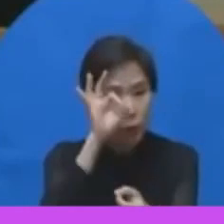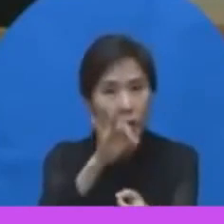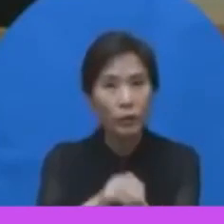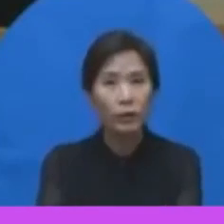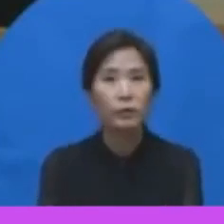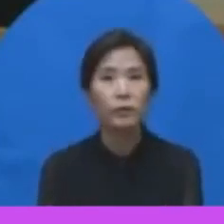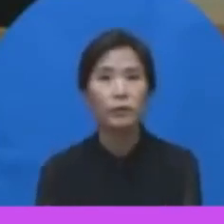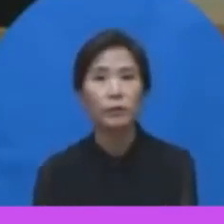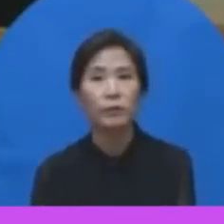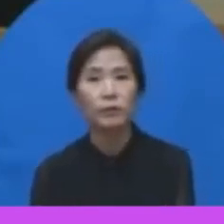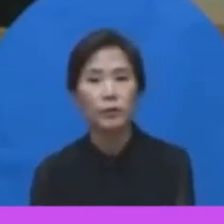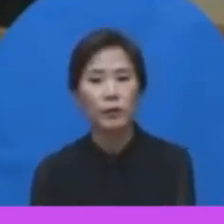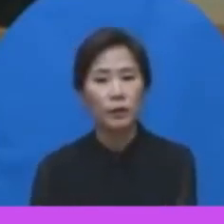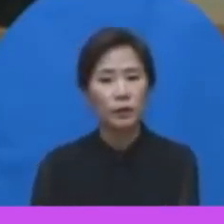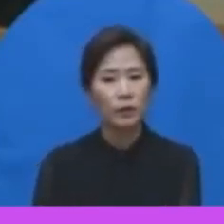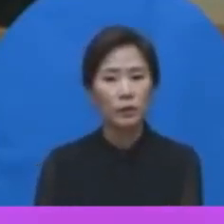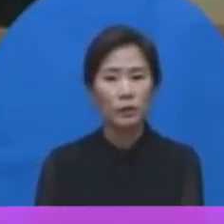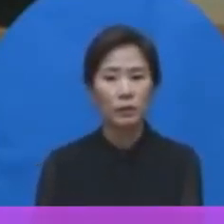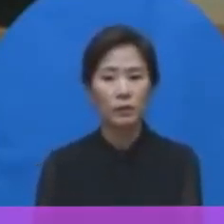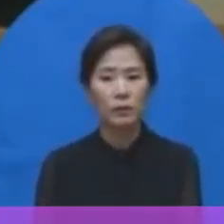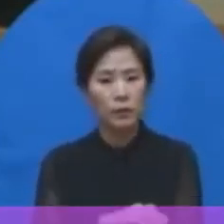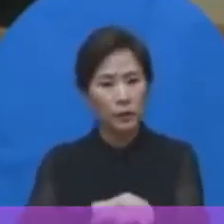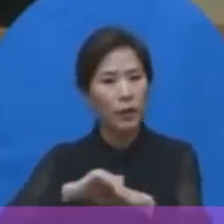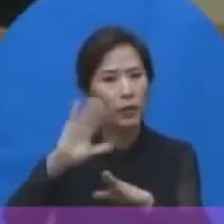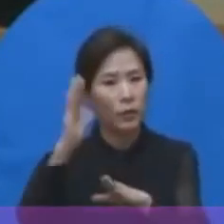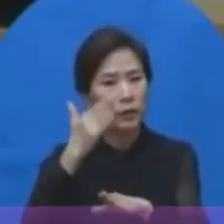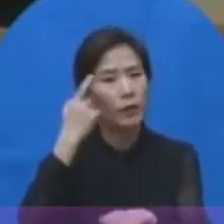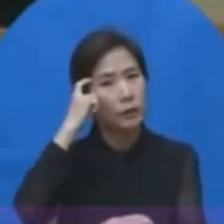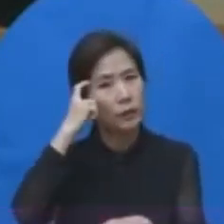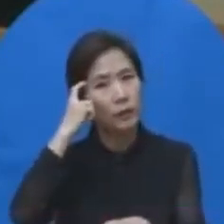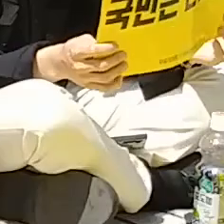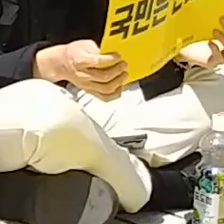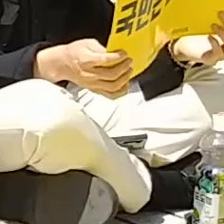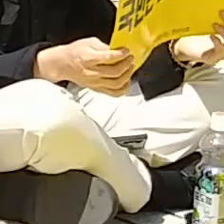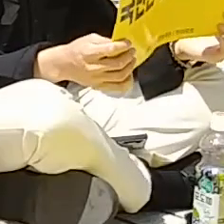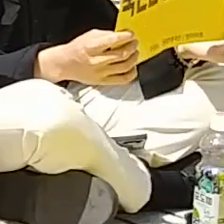상치된다고 볼 수 있지 않을까. 네, 그렇게 말씀드리겠습니다. 이상입니다.